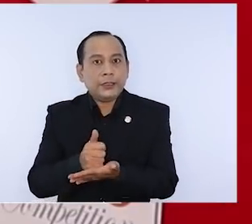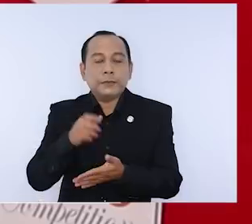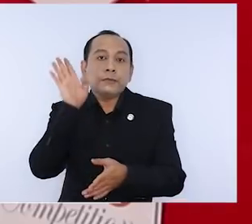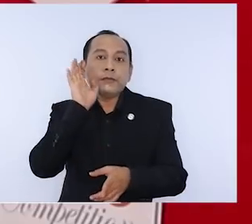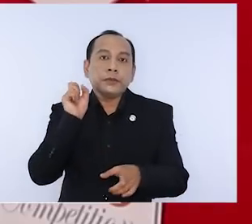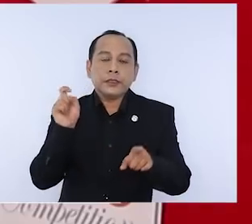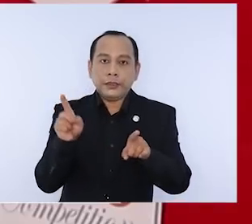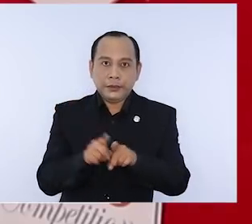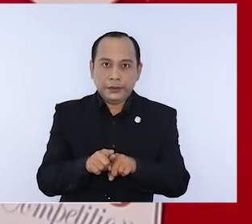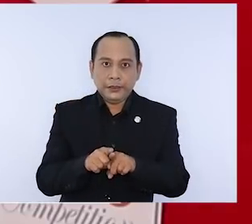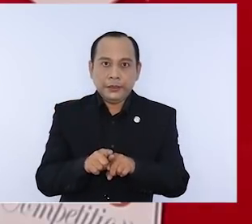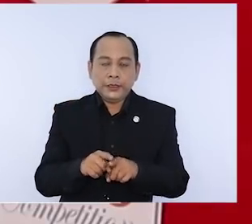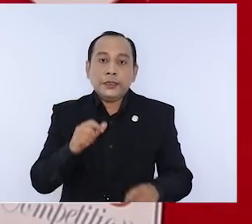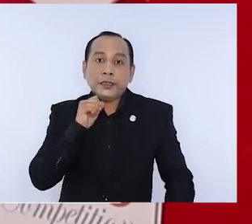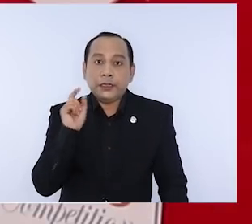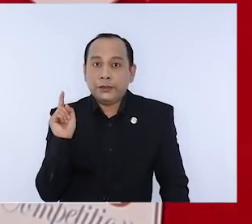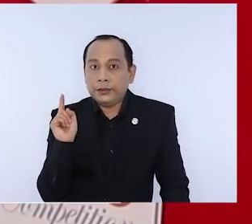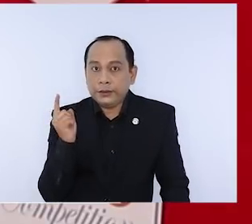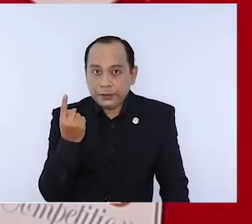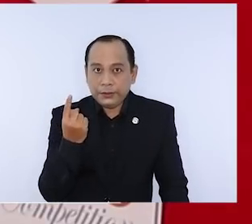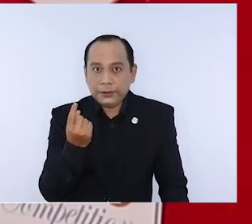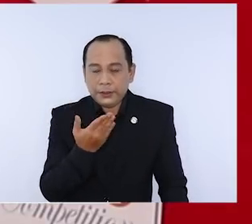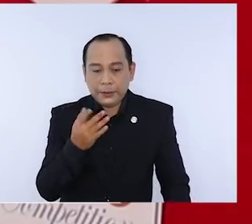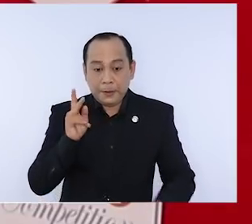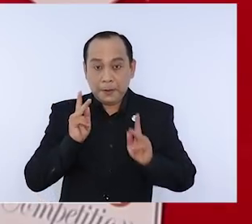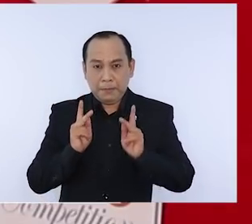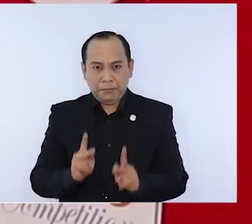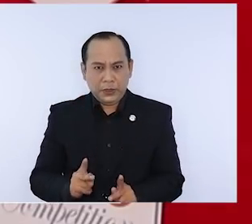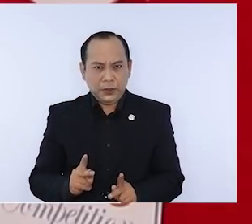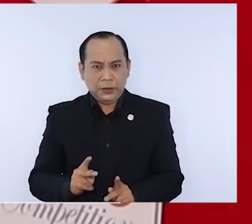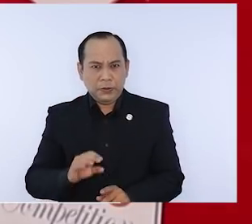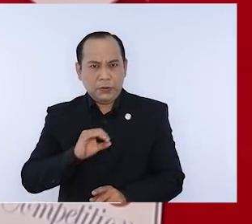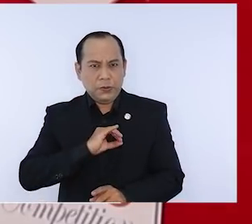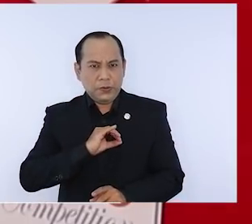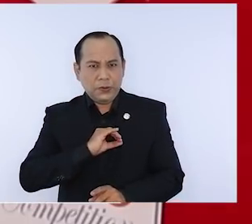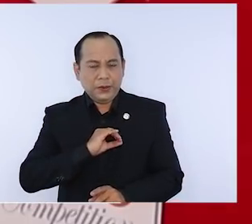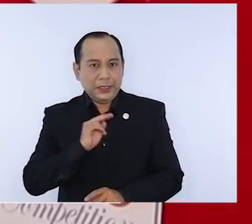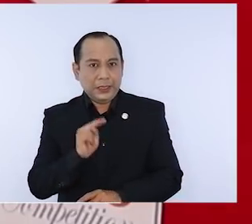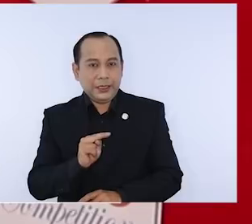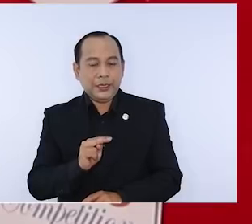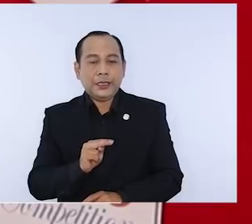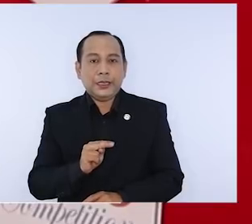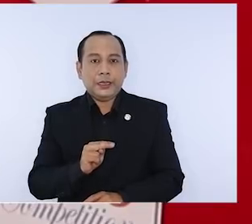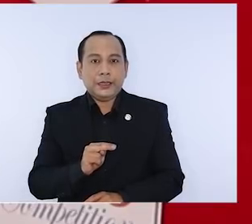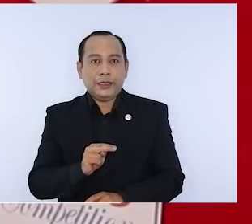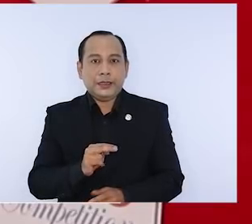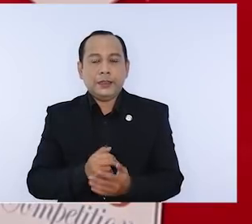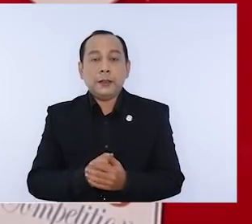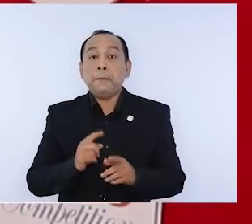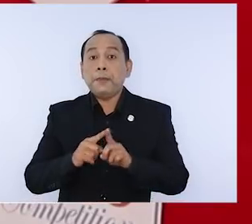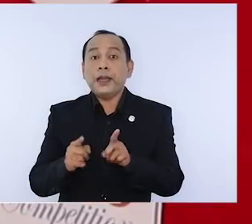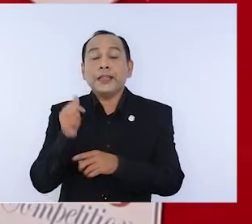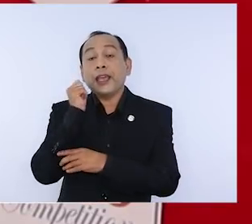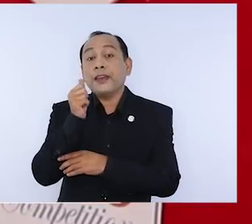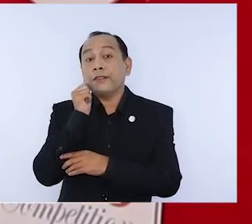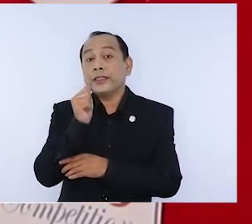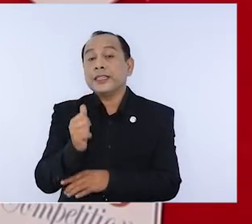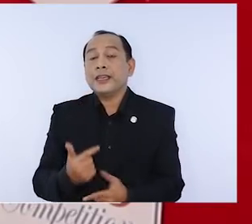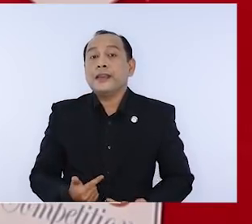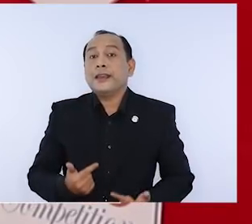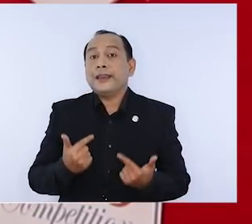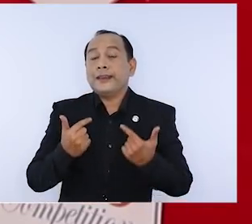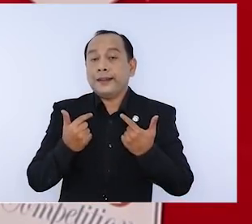kapatid, hindi lamang po sa personal nilang consumption, sa pang-araw-araw po nilang